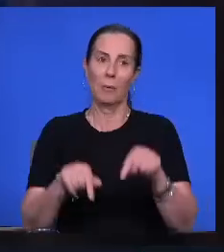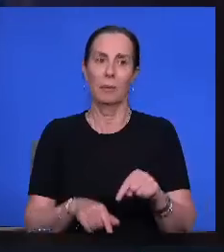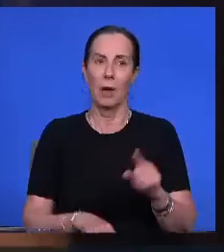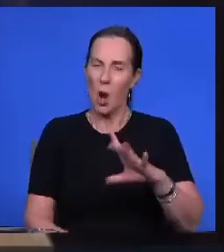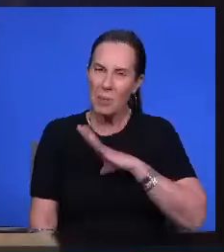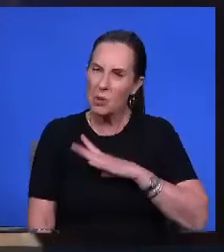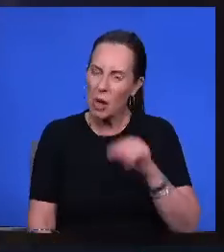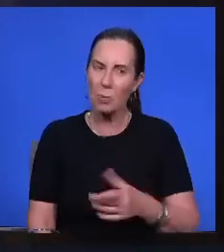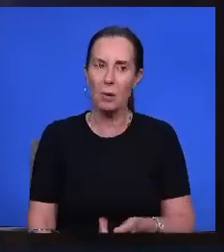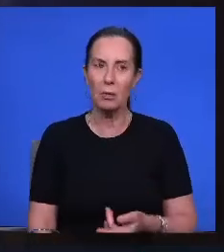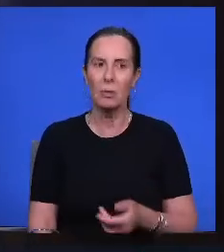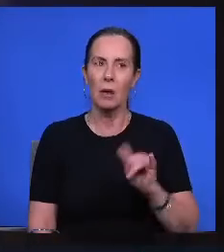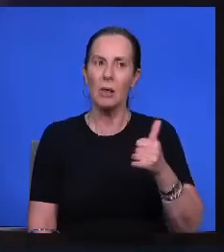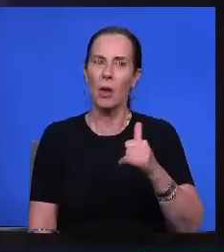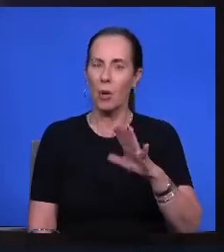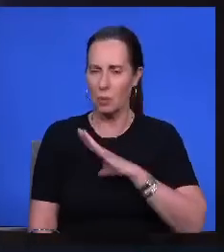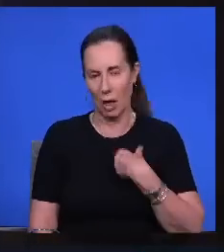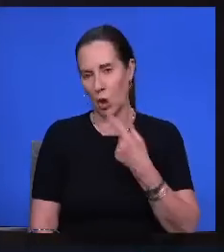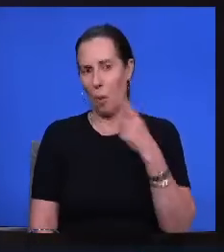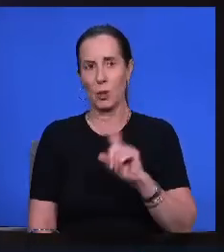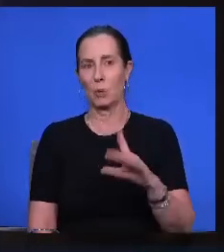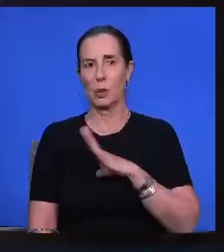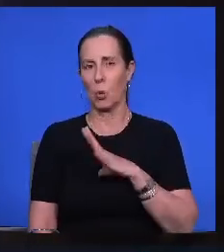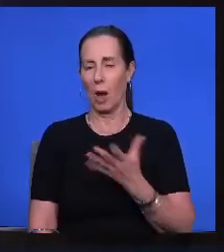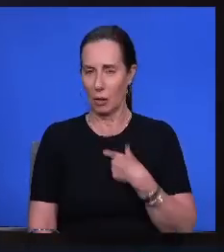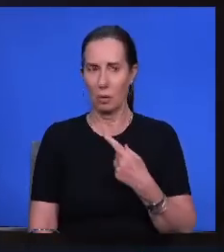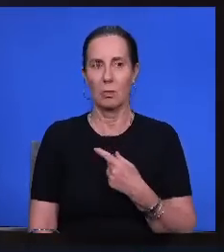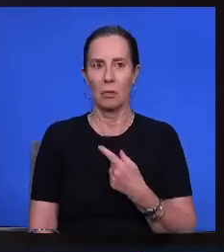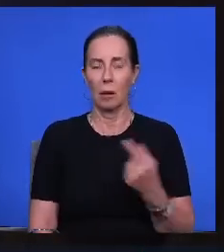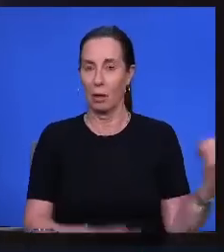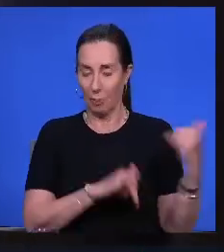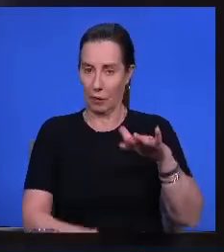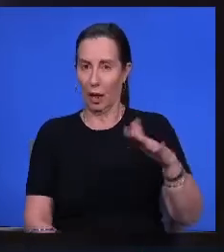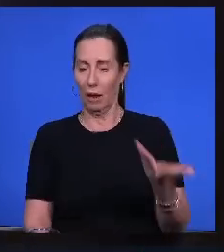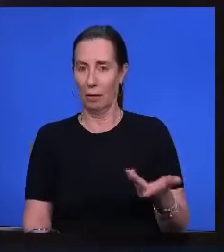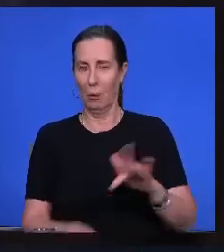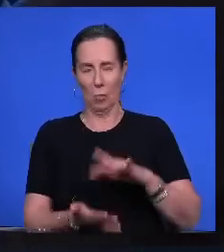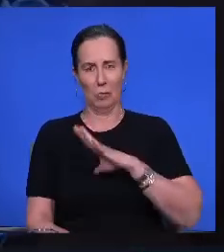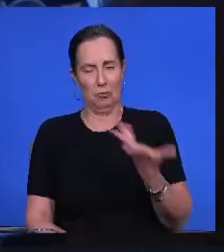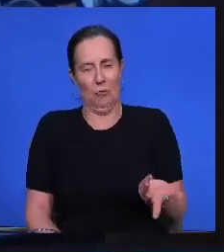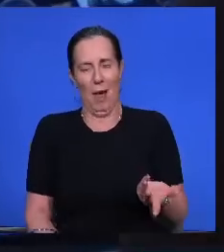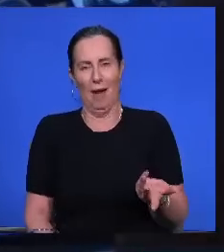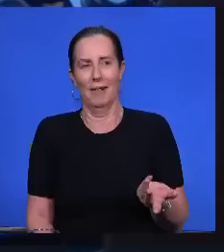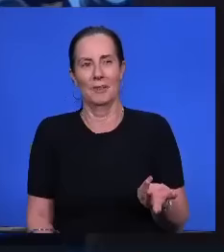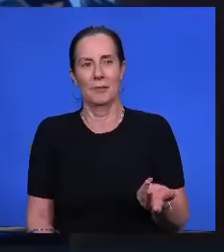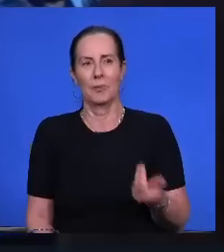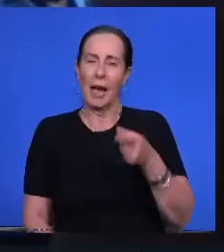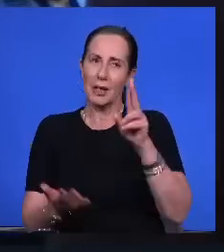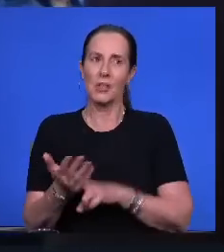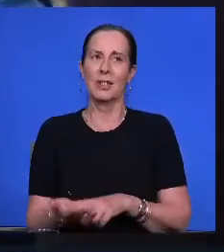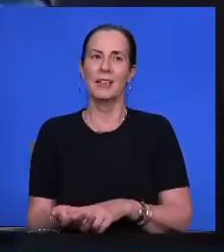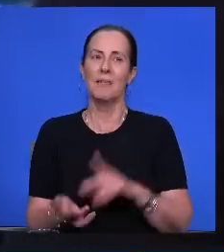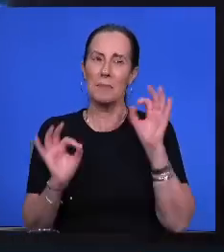נכון, מסוכן. אני לא אומר שלא מסוכן. נו, להביא את הילד למקום מסוכן. זה אתה צודק, אבל בסדר. אנחנו באים,